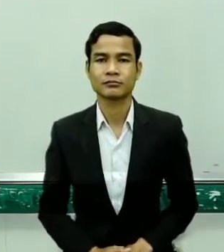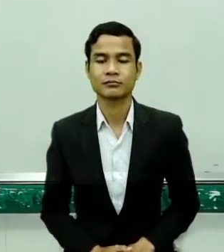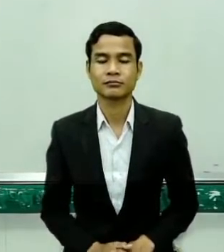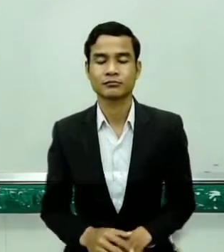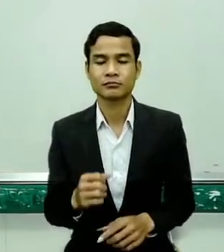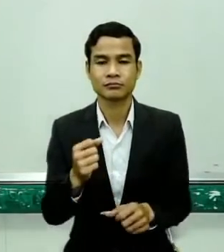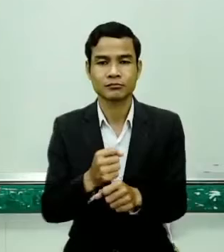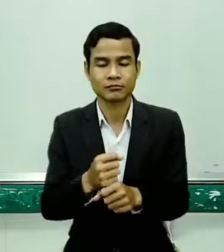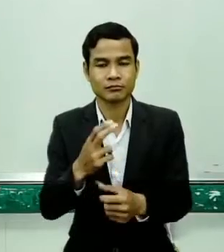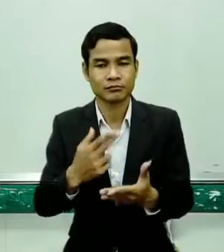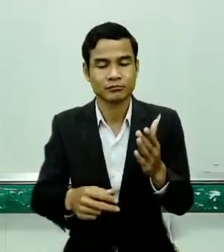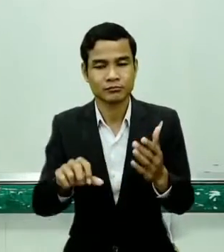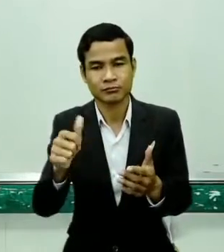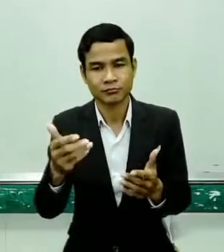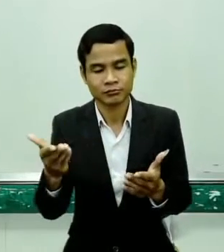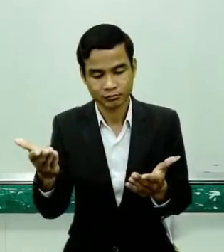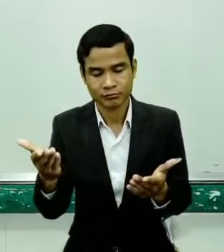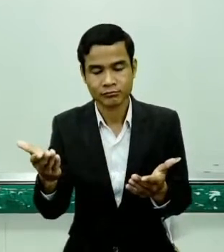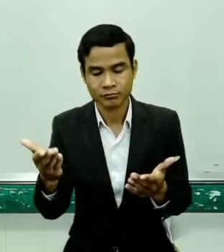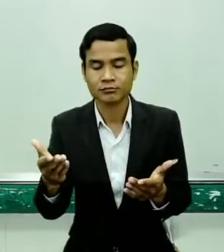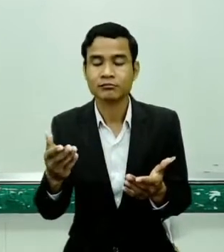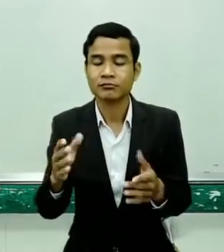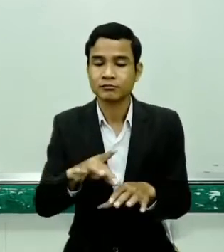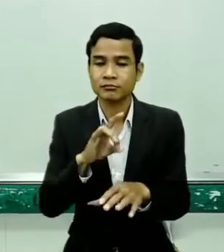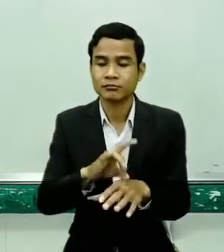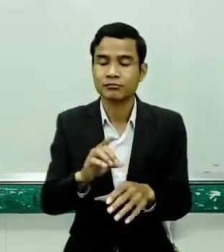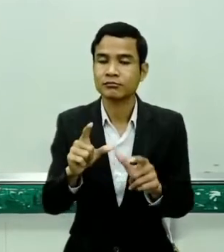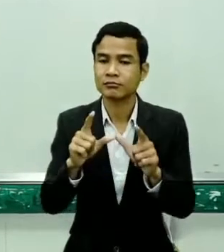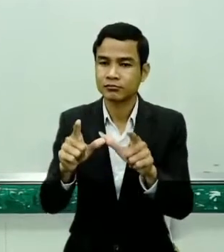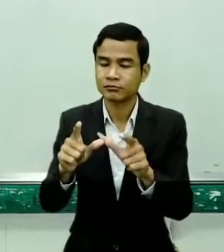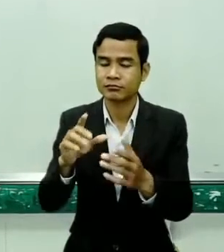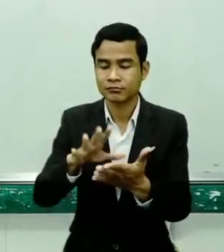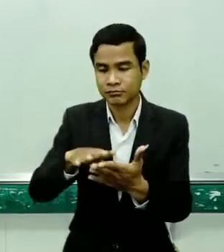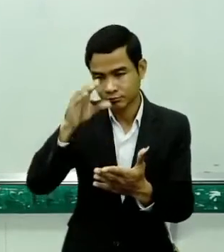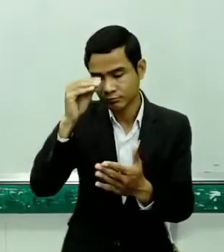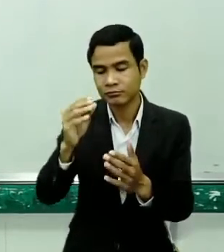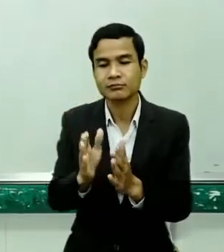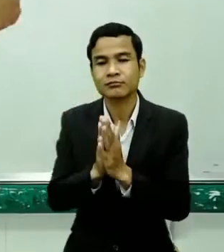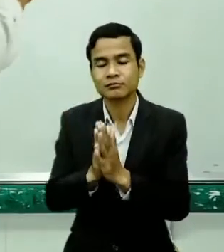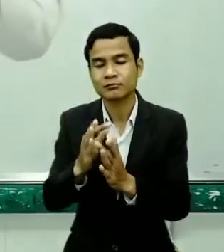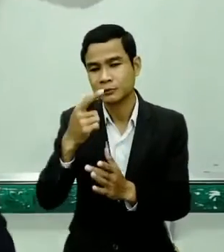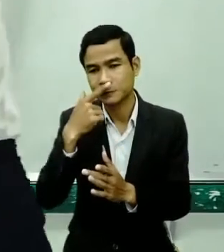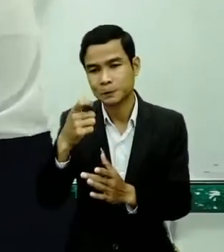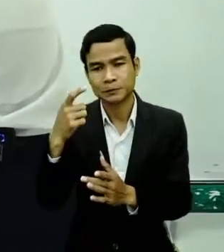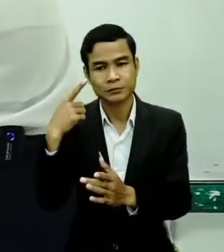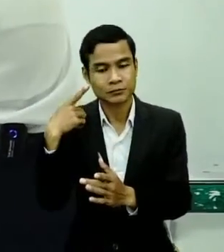thời thứ mấy tiền con chả về nông này cô nơi riêng mình đấy chẳng thấy sông tam á